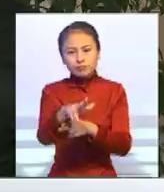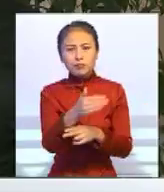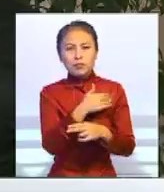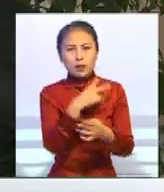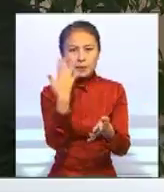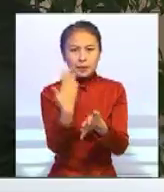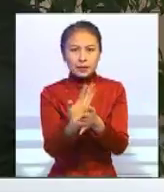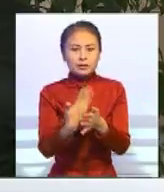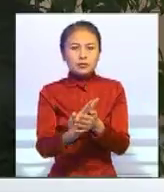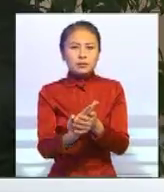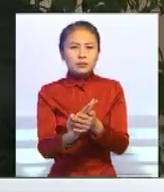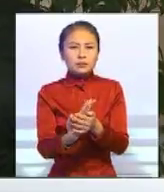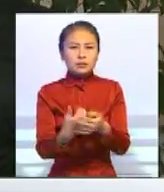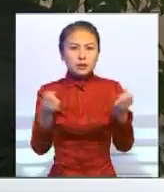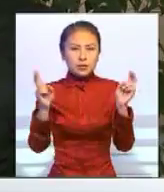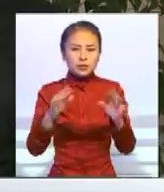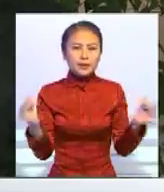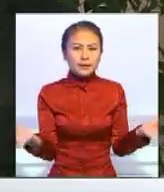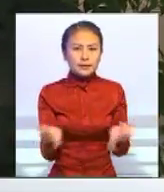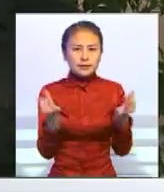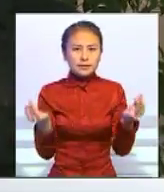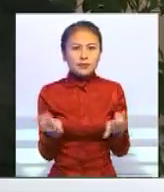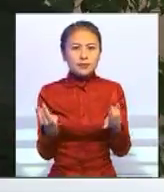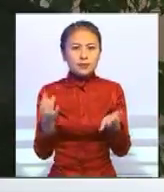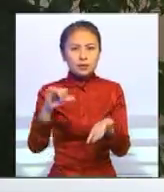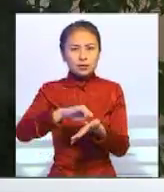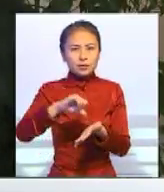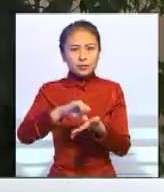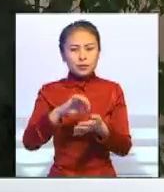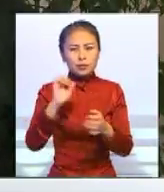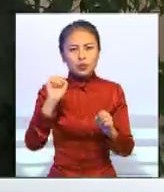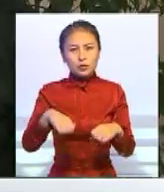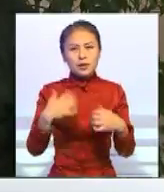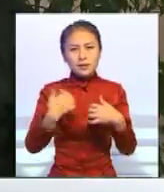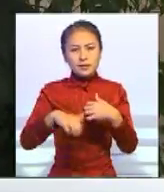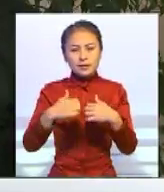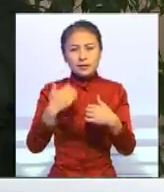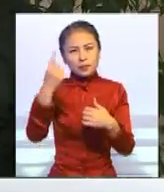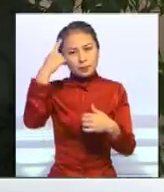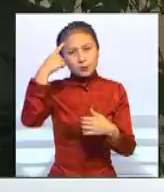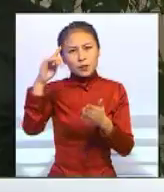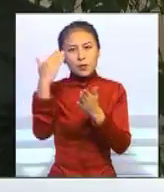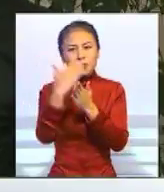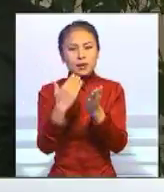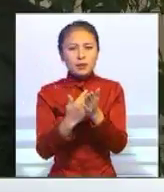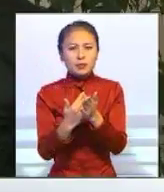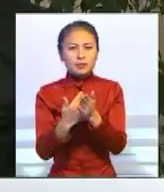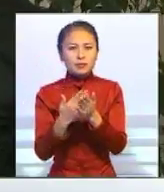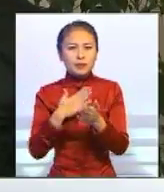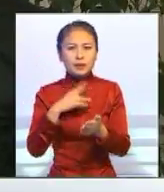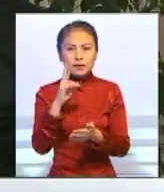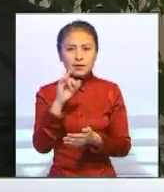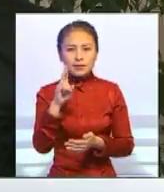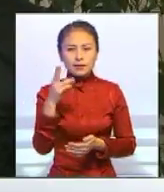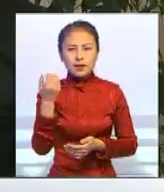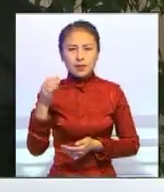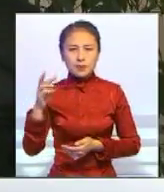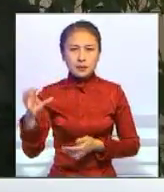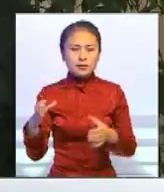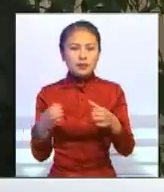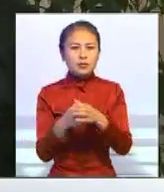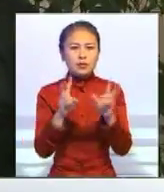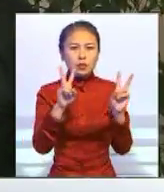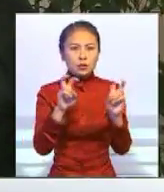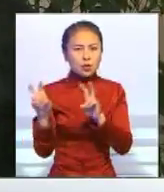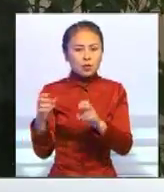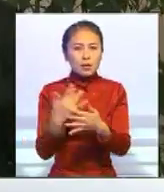көрсетілетін «Қызықтаймыз» бағдарламасының бір шығарылымы десек те болады. Бұндай нәрсе менің ойымша ешбір бағдарламада болған